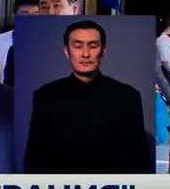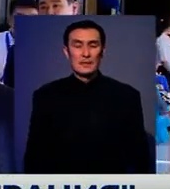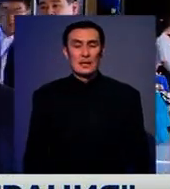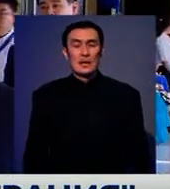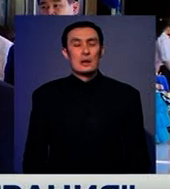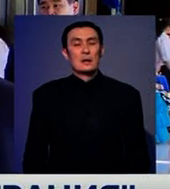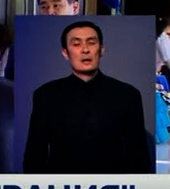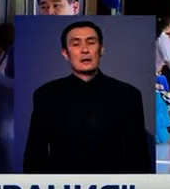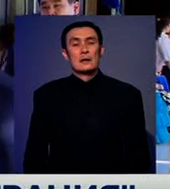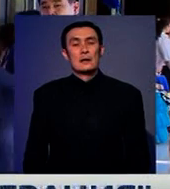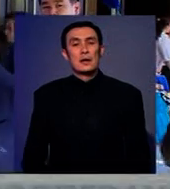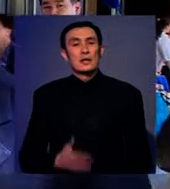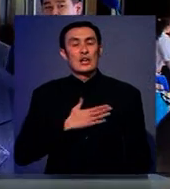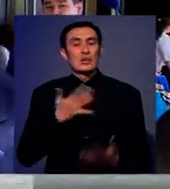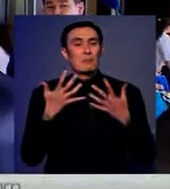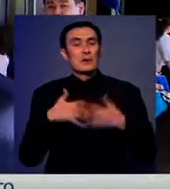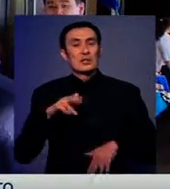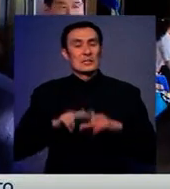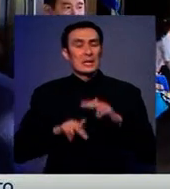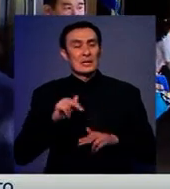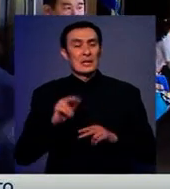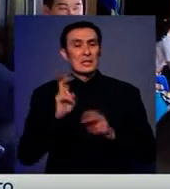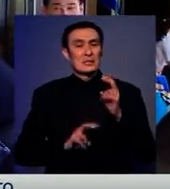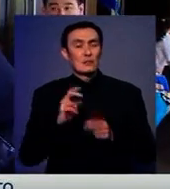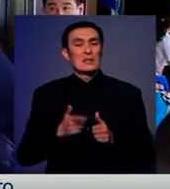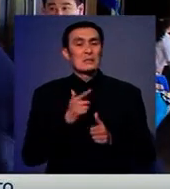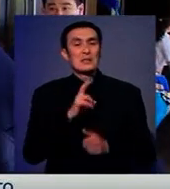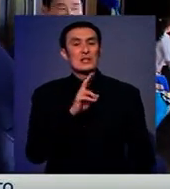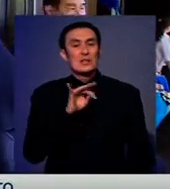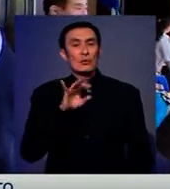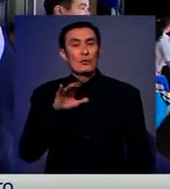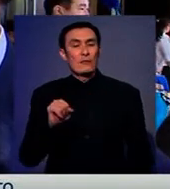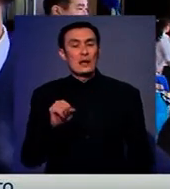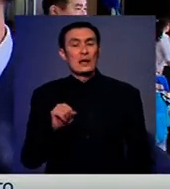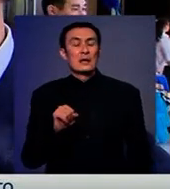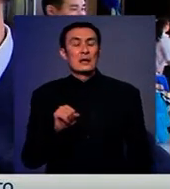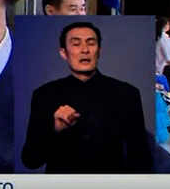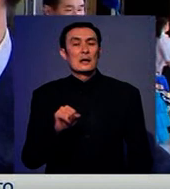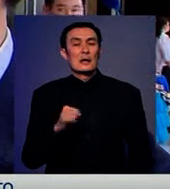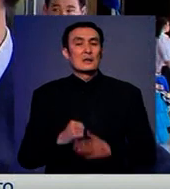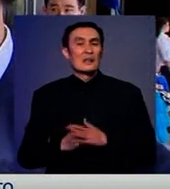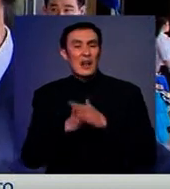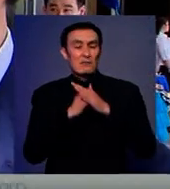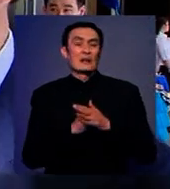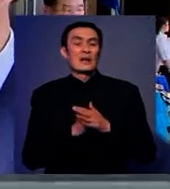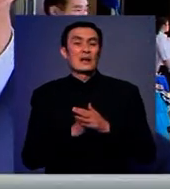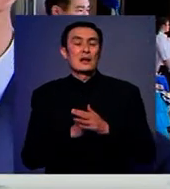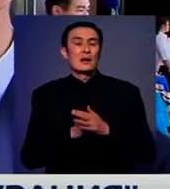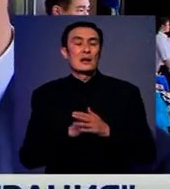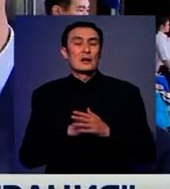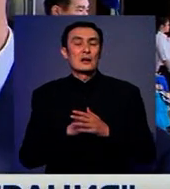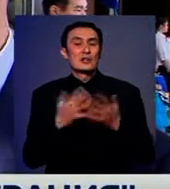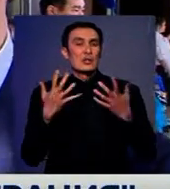Наш машиностроительный завод имени Кирова со своими гидравликой, шестеренками, клапанами